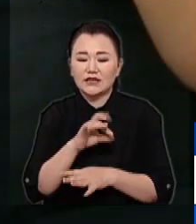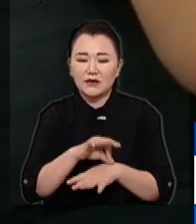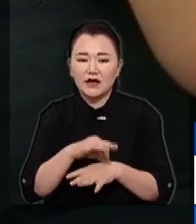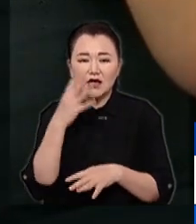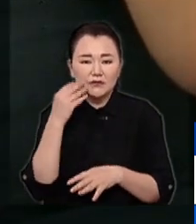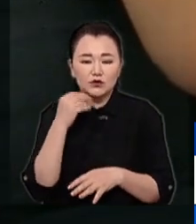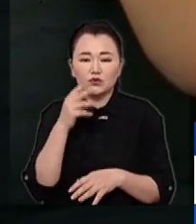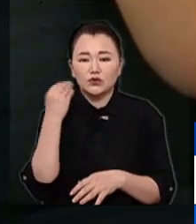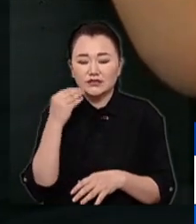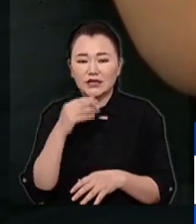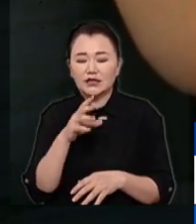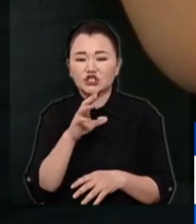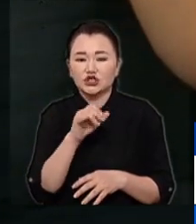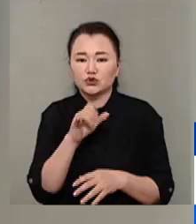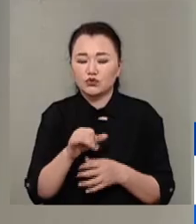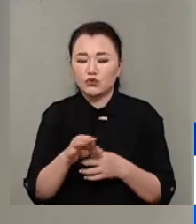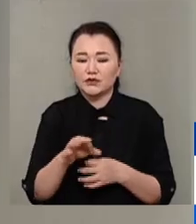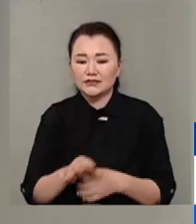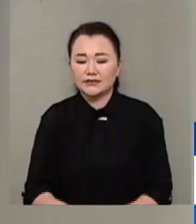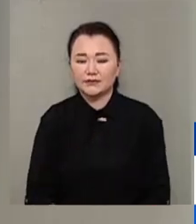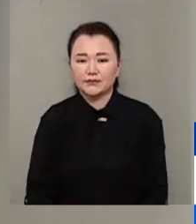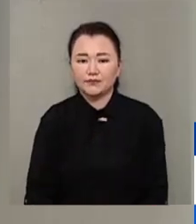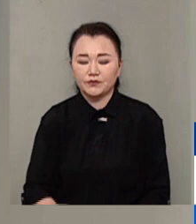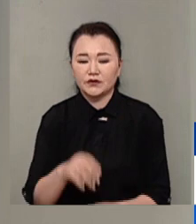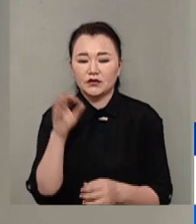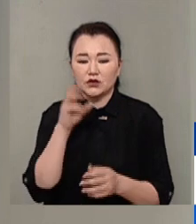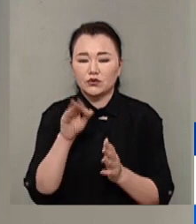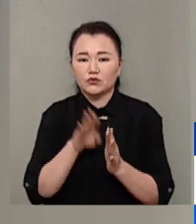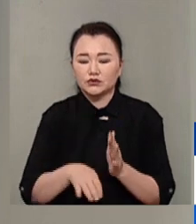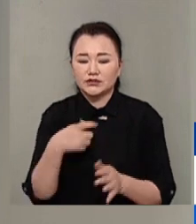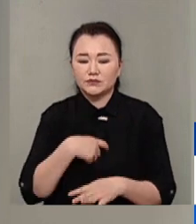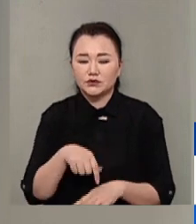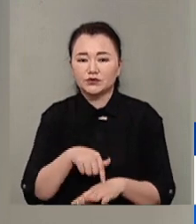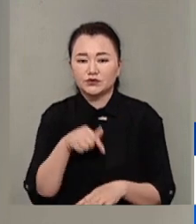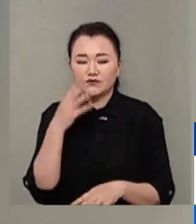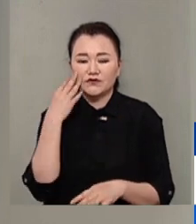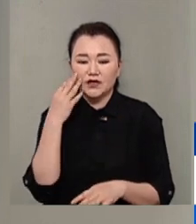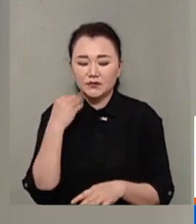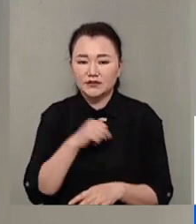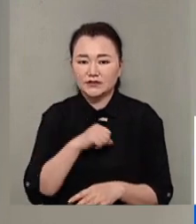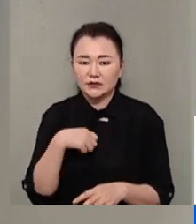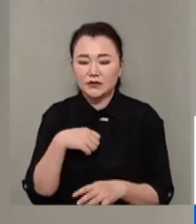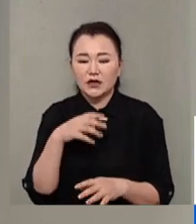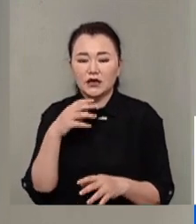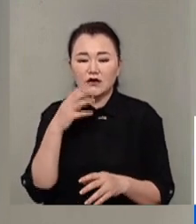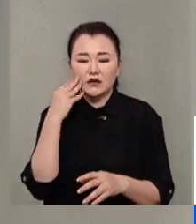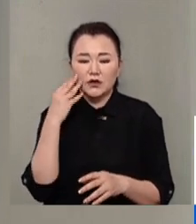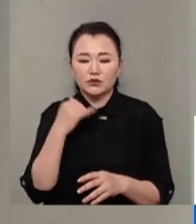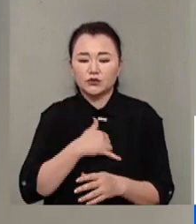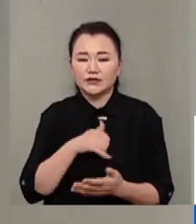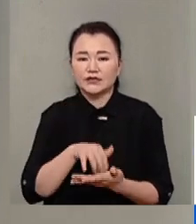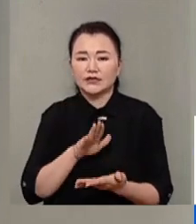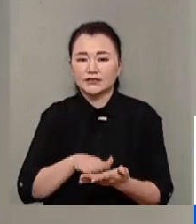Алматы, Туркестанская и Жетысуская области. У нас наихудшее состояние, конечно, в Алмате. В Алмате у нас